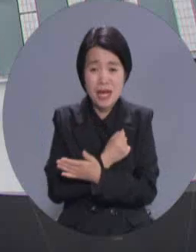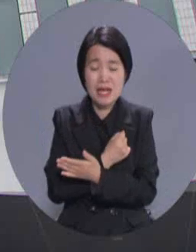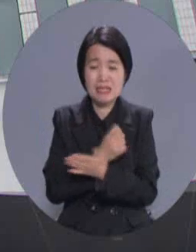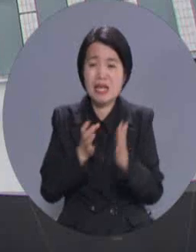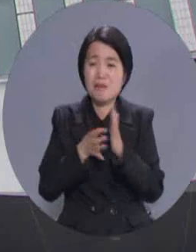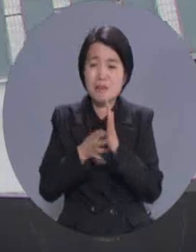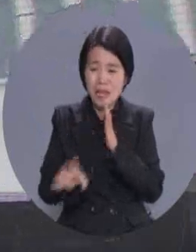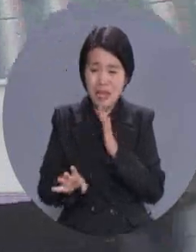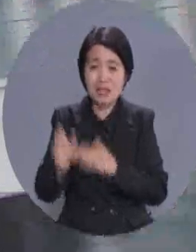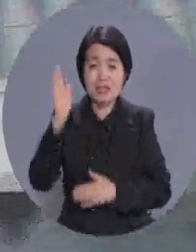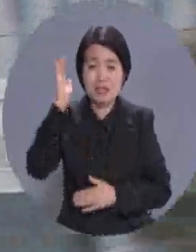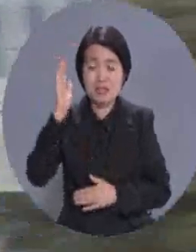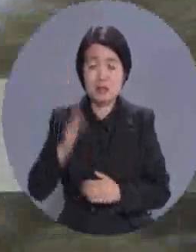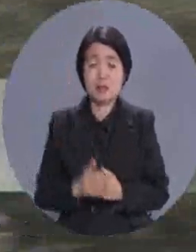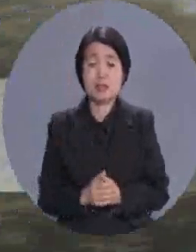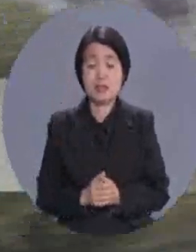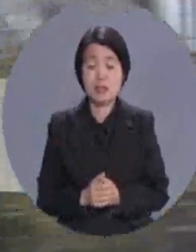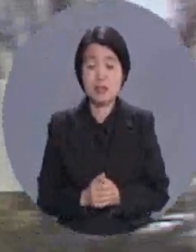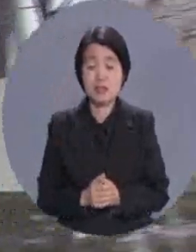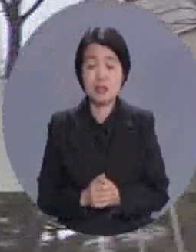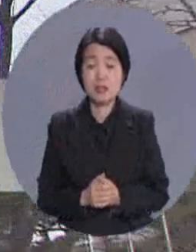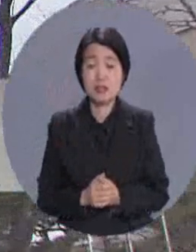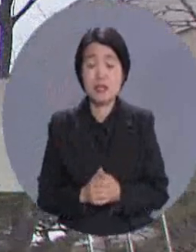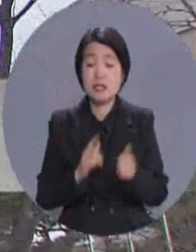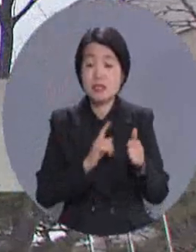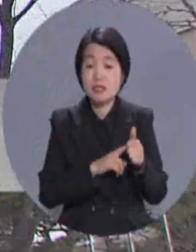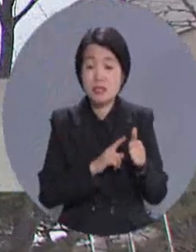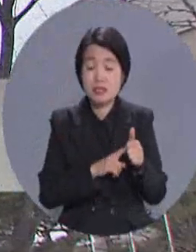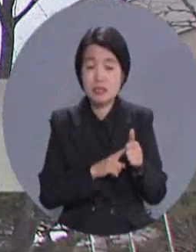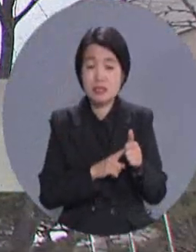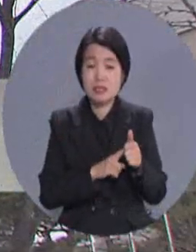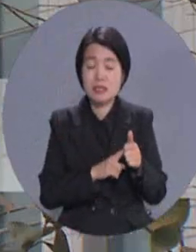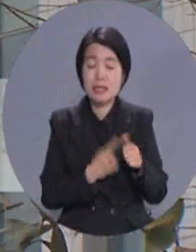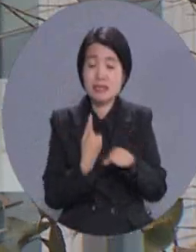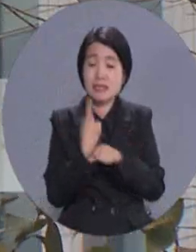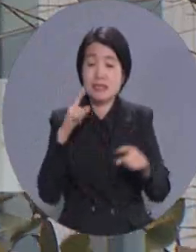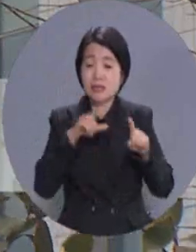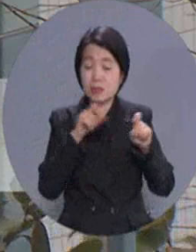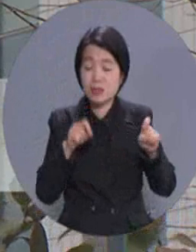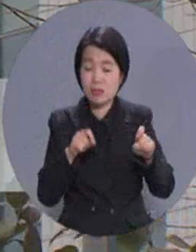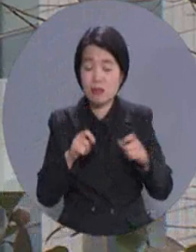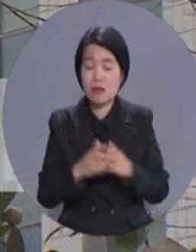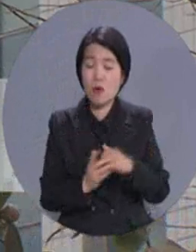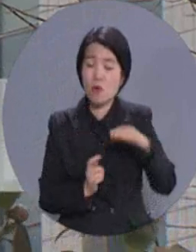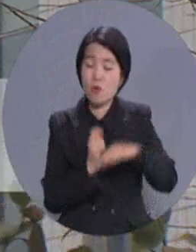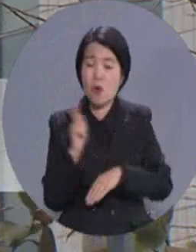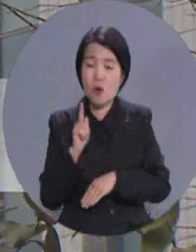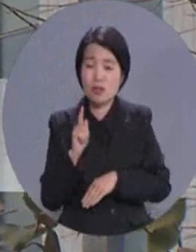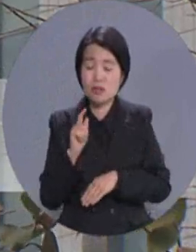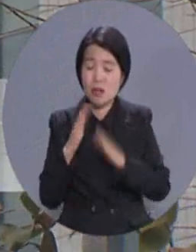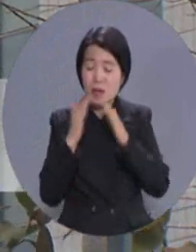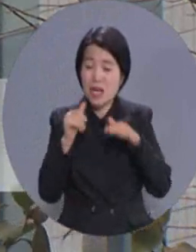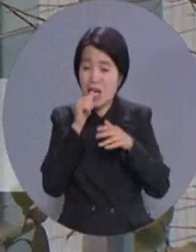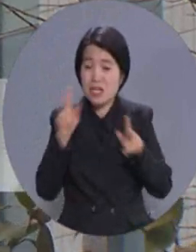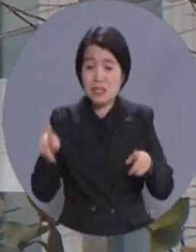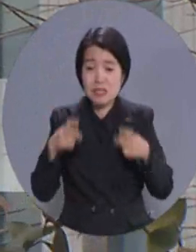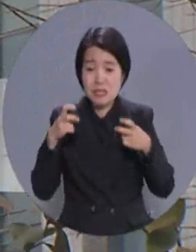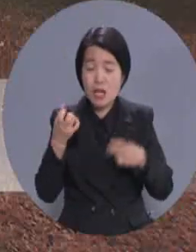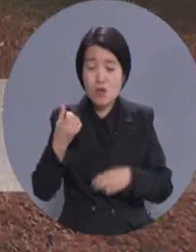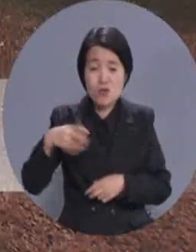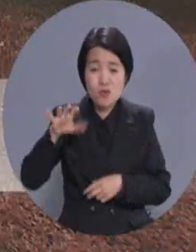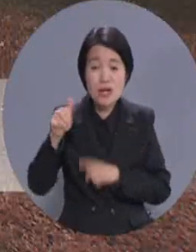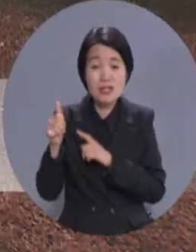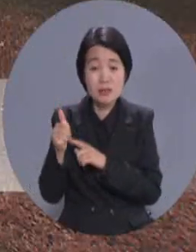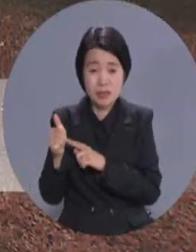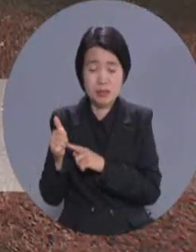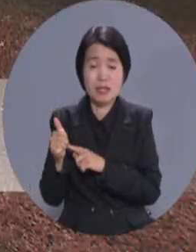고려했다고 설명했습니다 한편 해당 남성은 지난해 11월 고군 녹동읍 한 마을 컨테이너에서 윷놀이를 하던 한